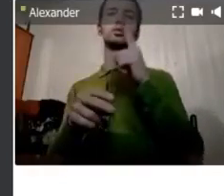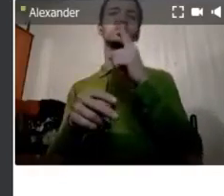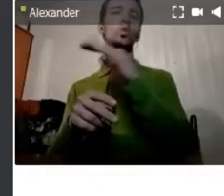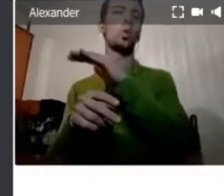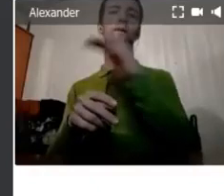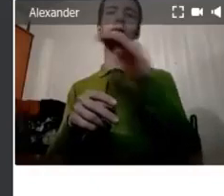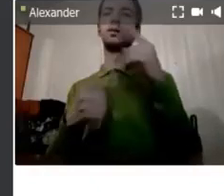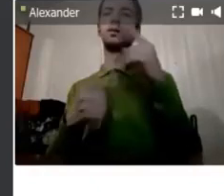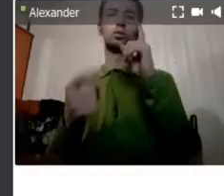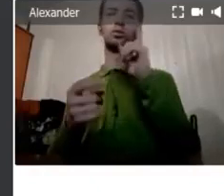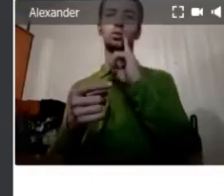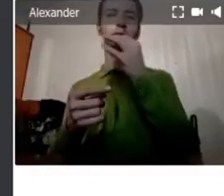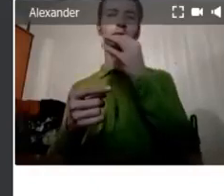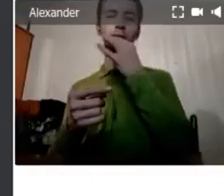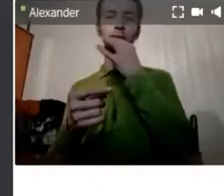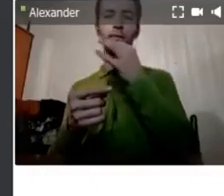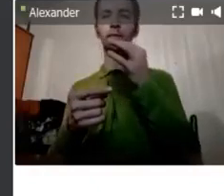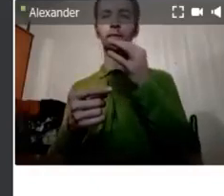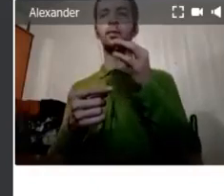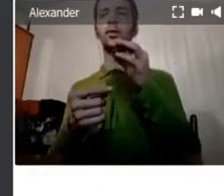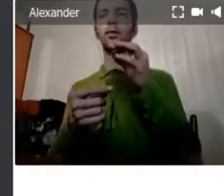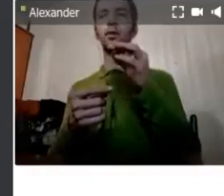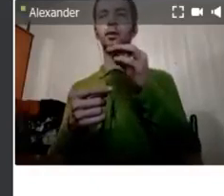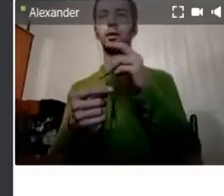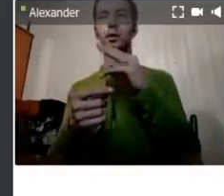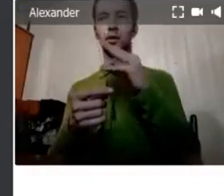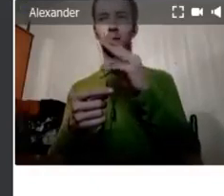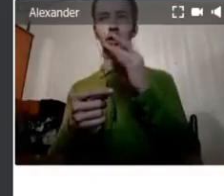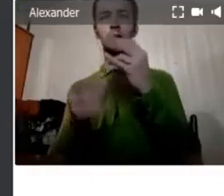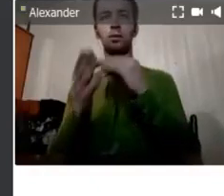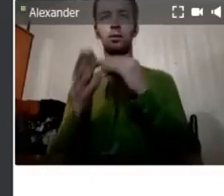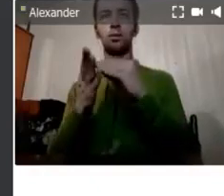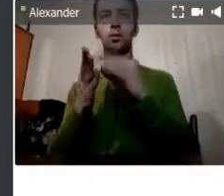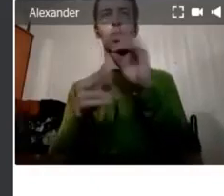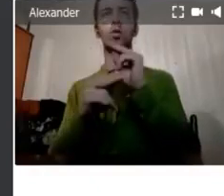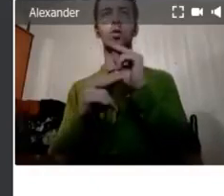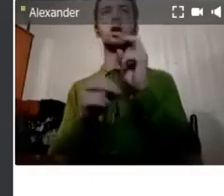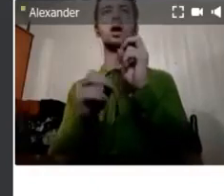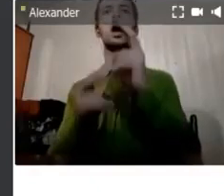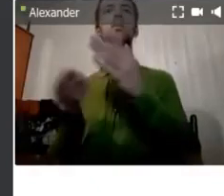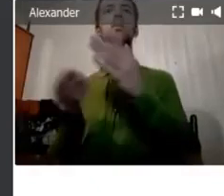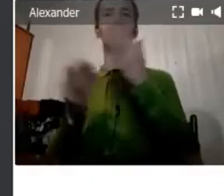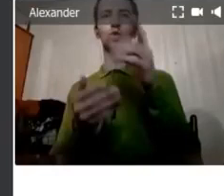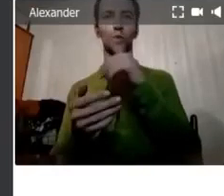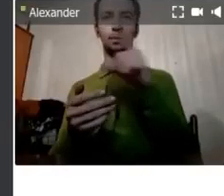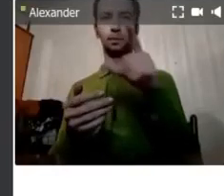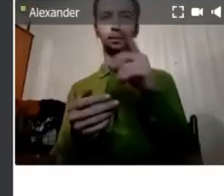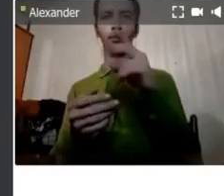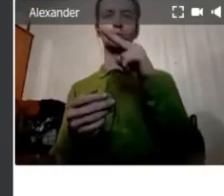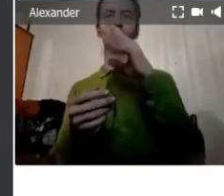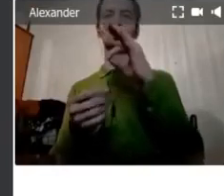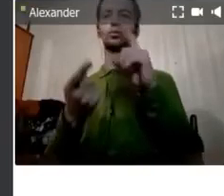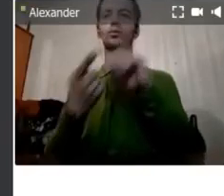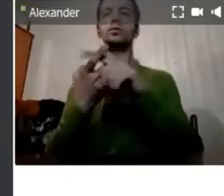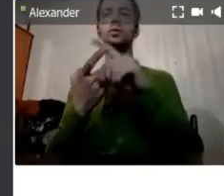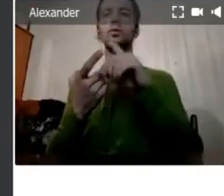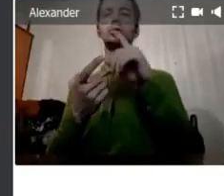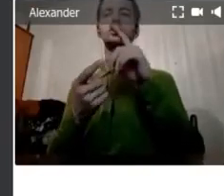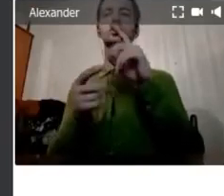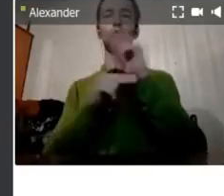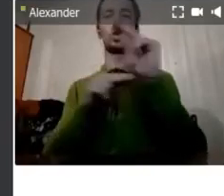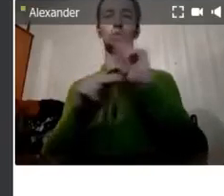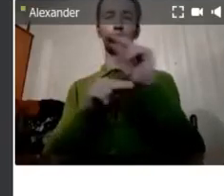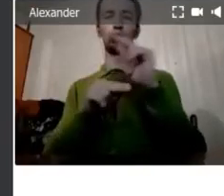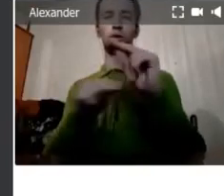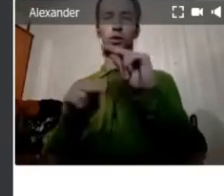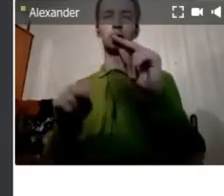есть видео, сейчас, благодаря интернету, 21 век, понимаете, да, век технологий, все это